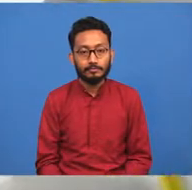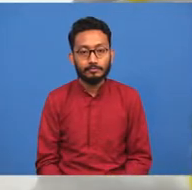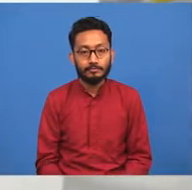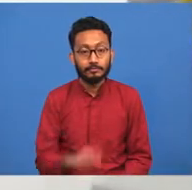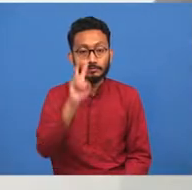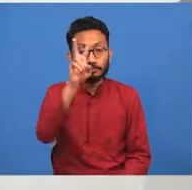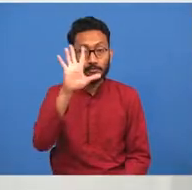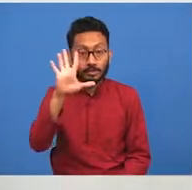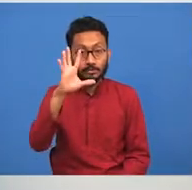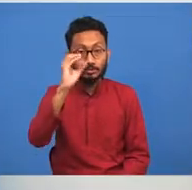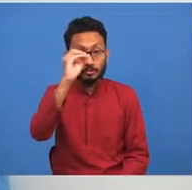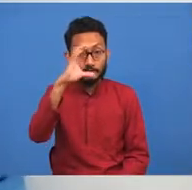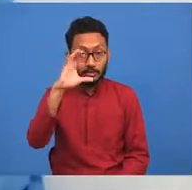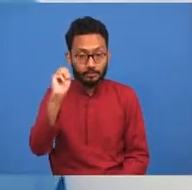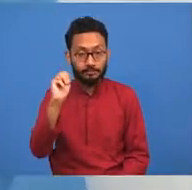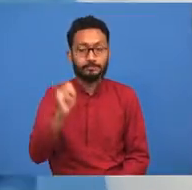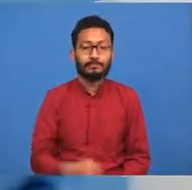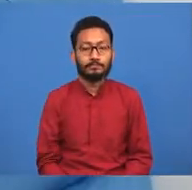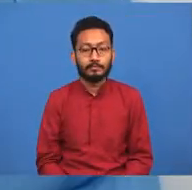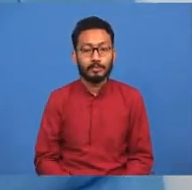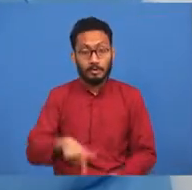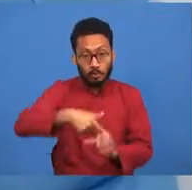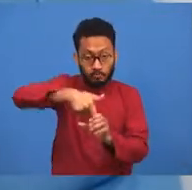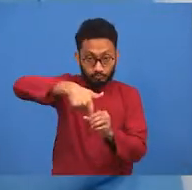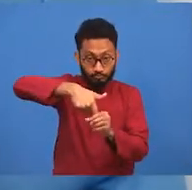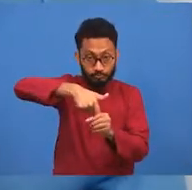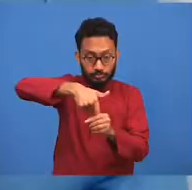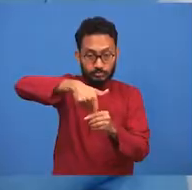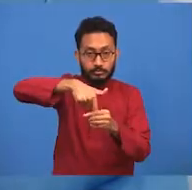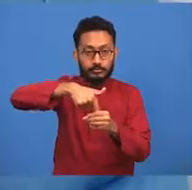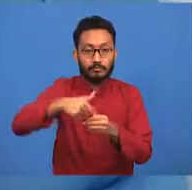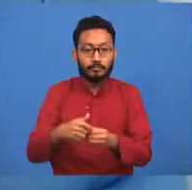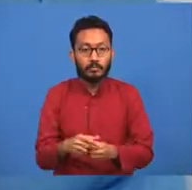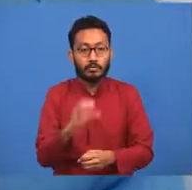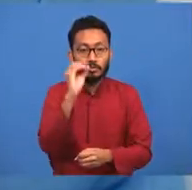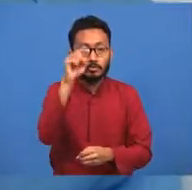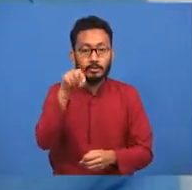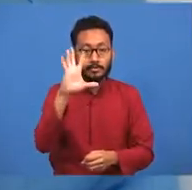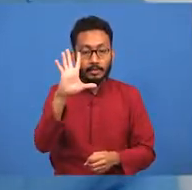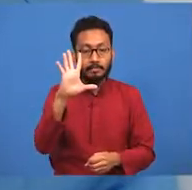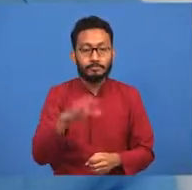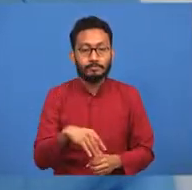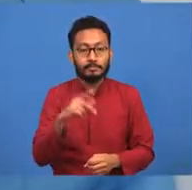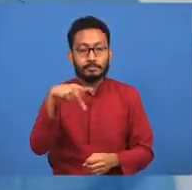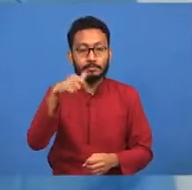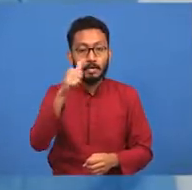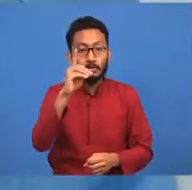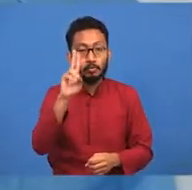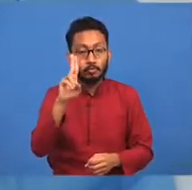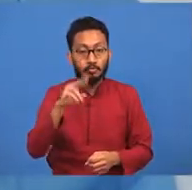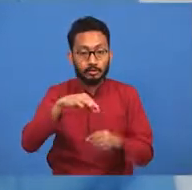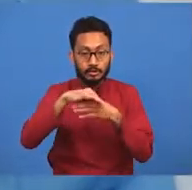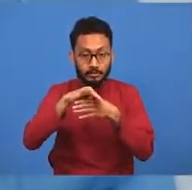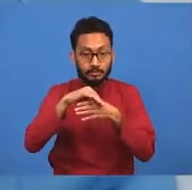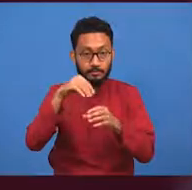25 cm padu larutan argentum nitrat 0.5 PDM padu diisi dalam cawan